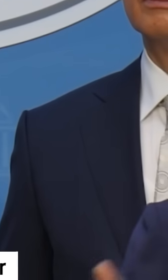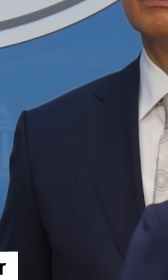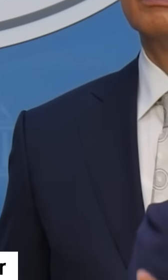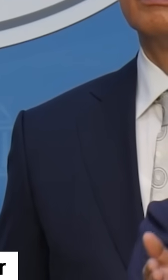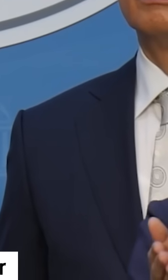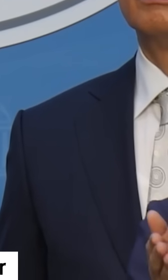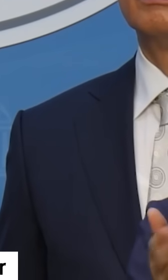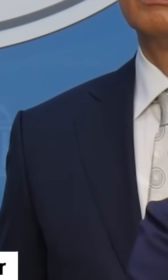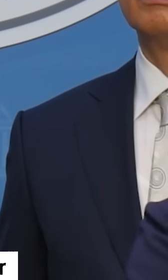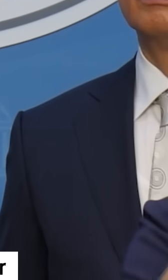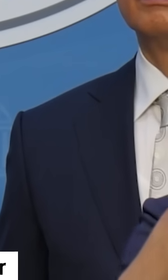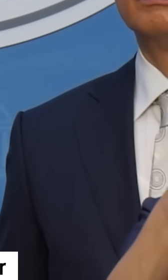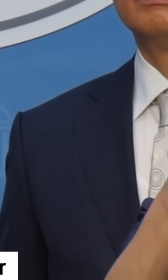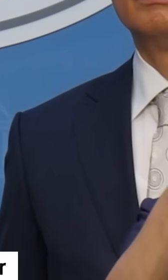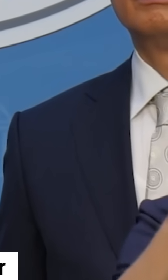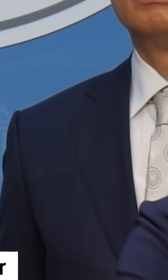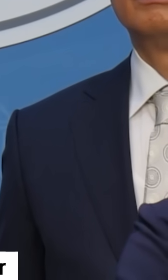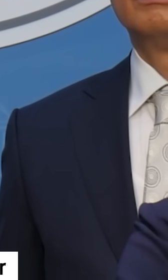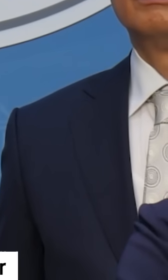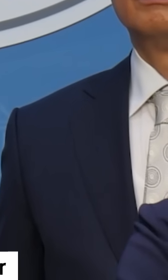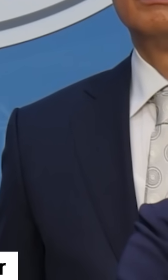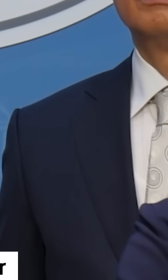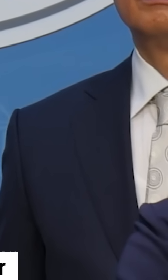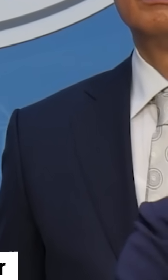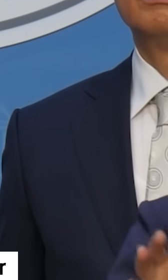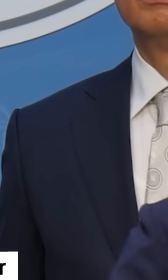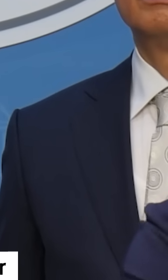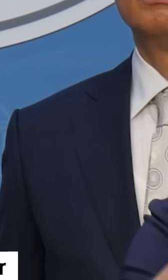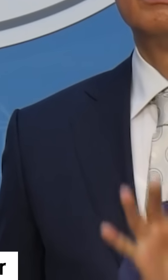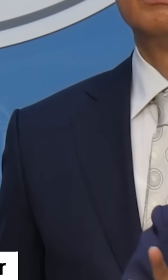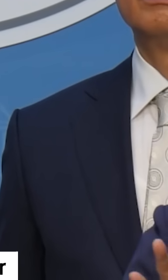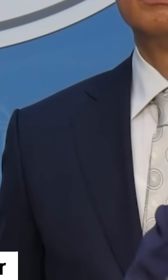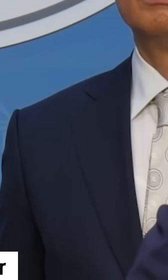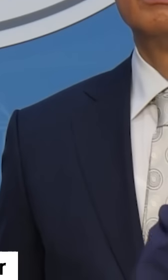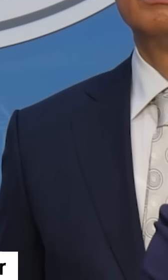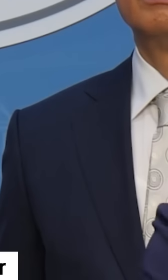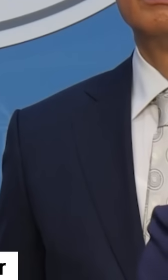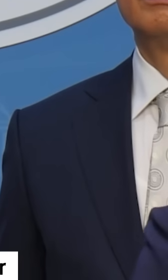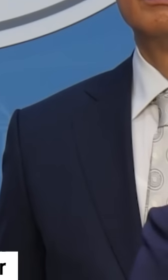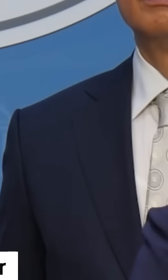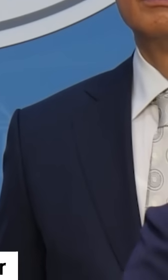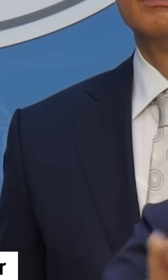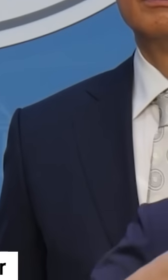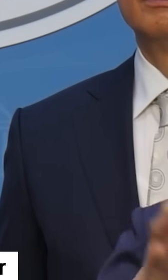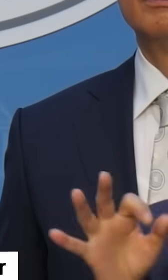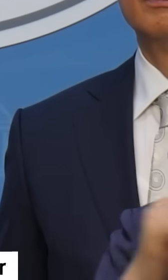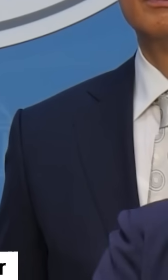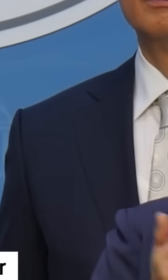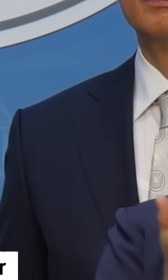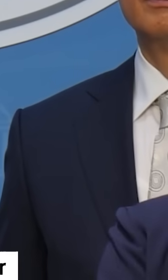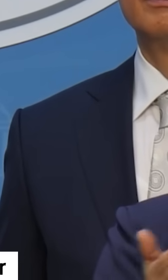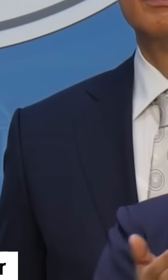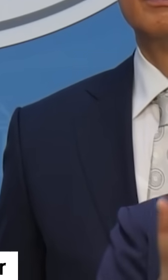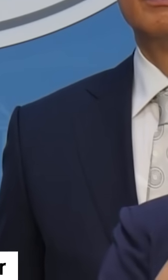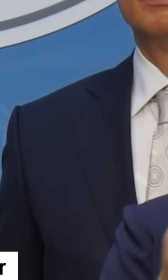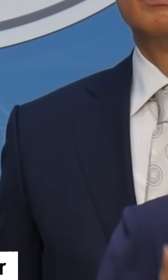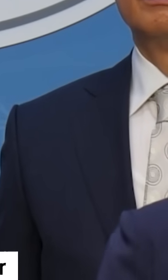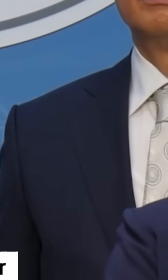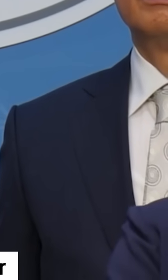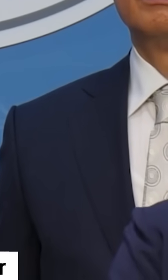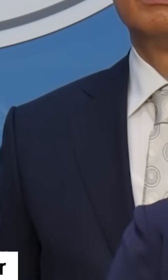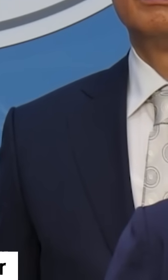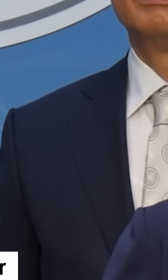호도하면 그 값은 우리 경제 그리고 우리 소상공인들 자영업자들의 밥그릇입니다.